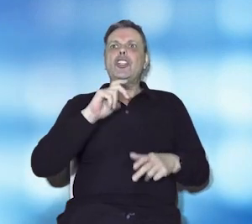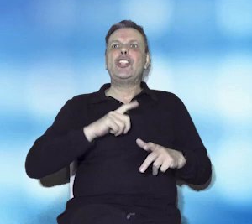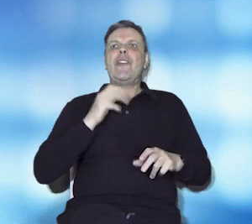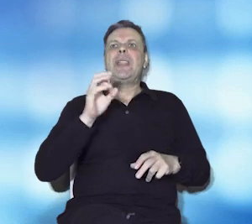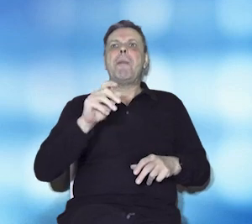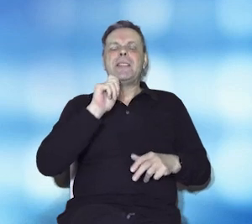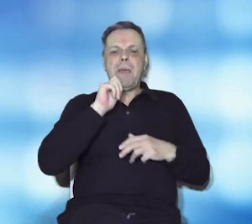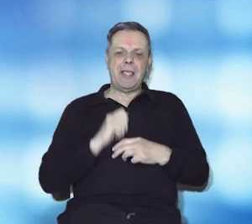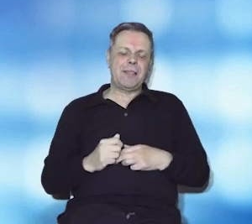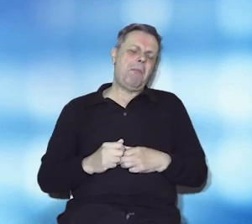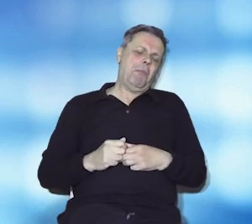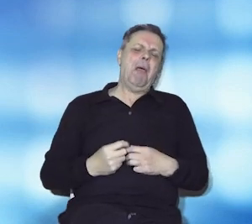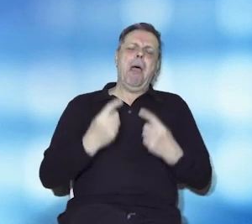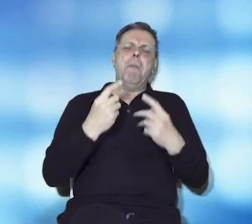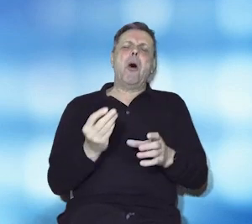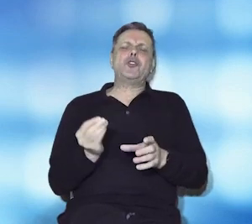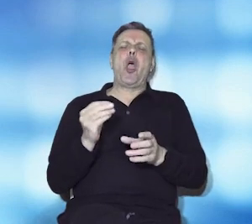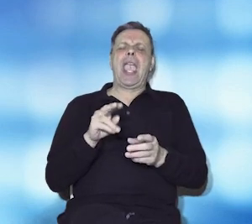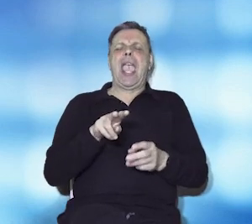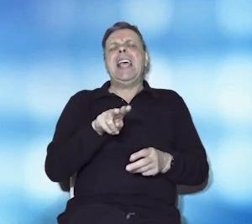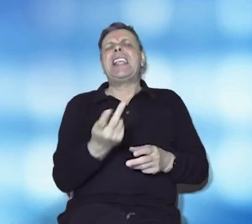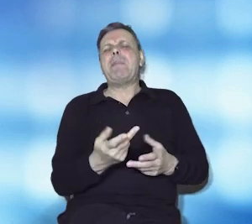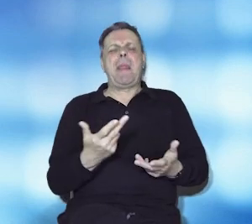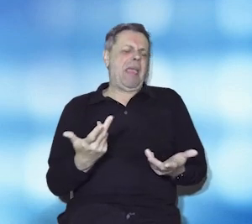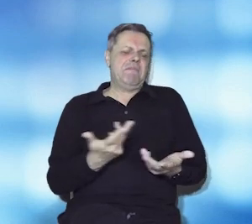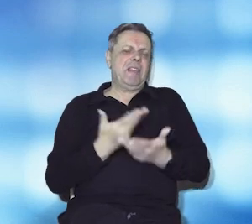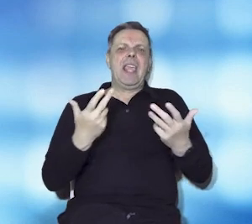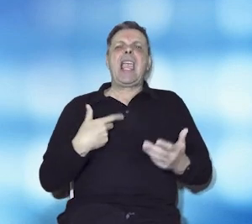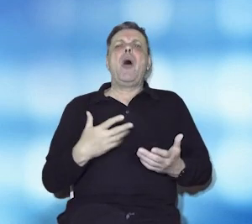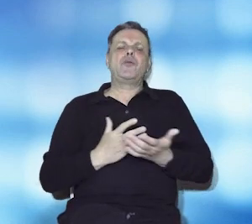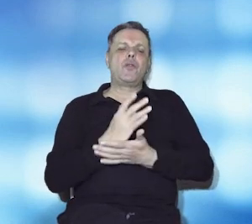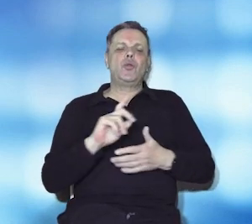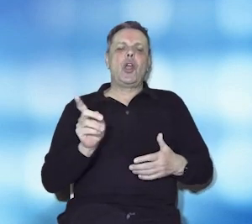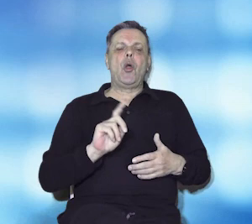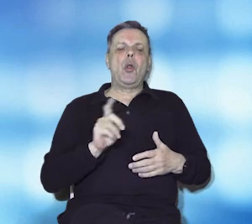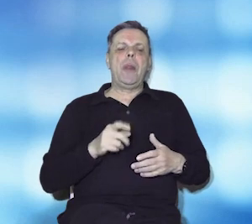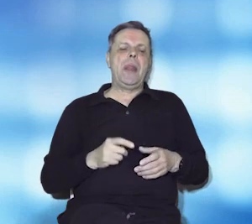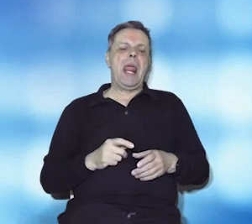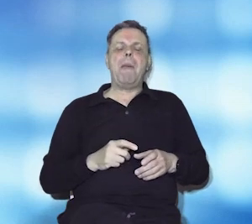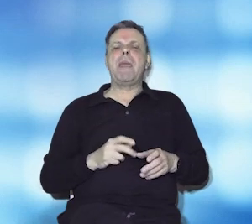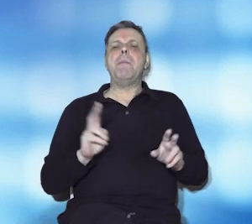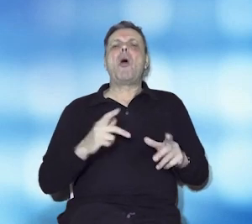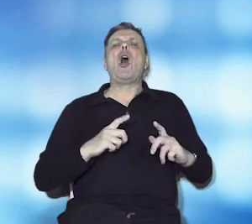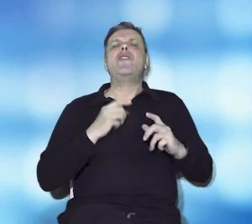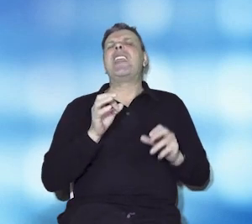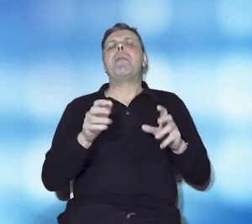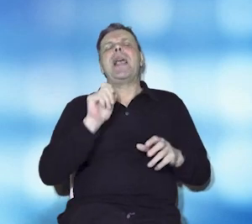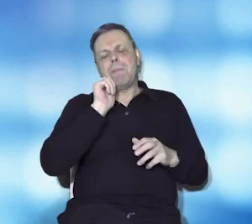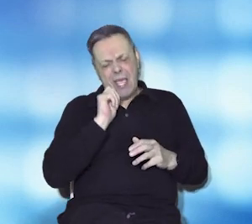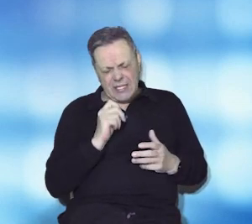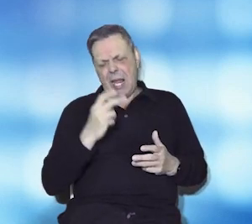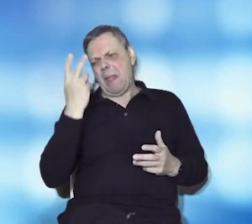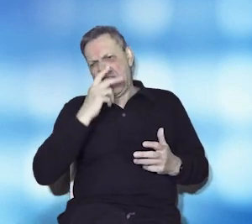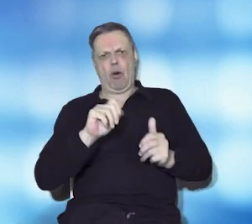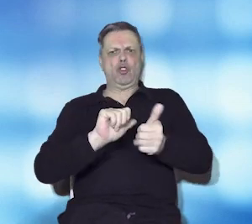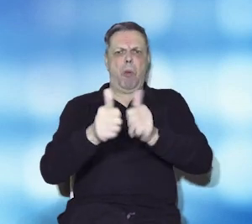vam uspješni suplementi da vam to nadoknade, ali ja u svom slučaju ne bi isključio mogu živjeti bez mesa, pogotovo uz sportske napore, pogotovo